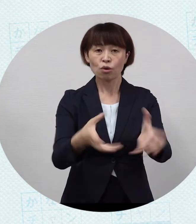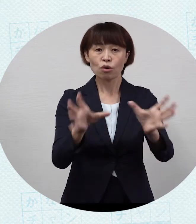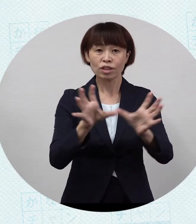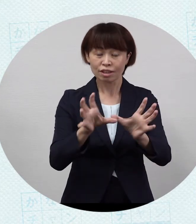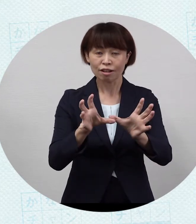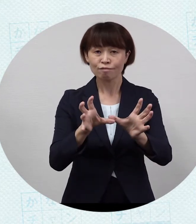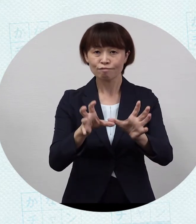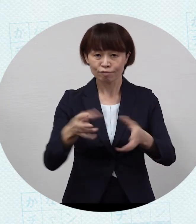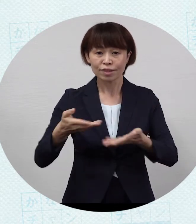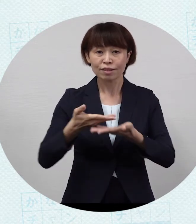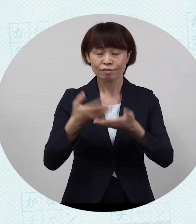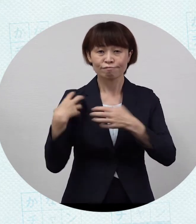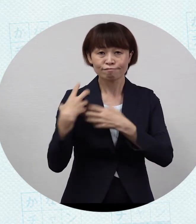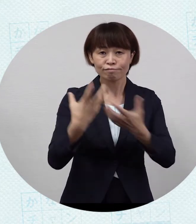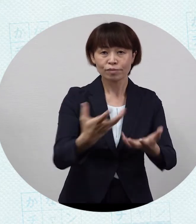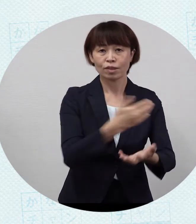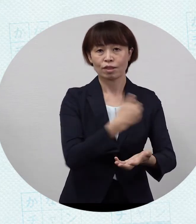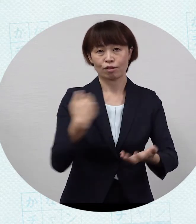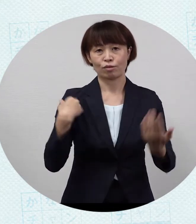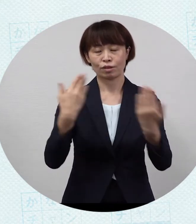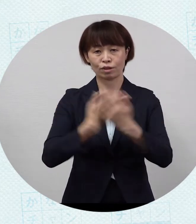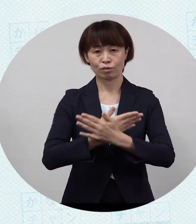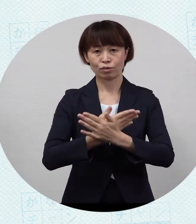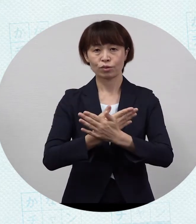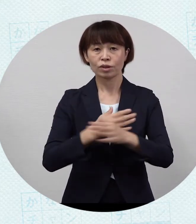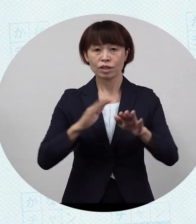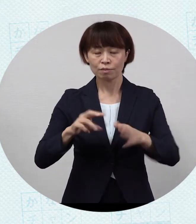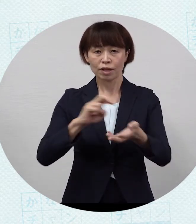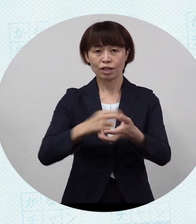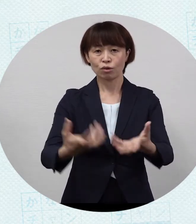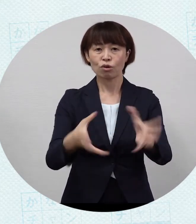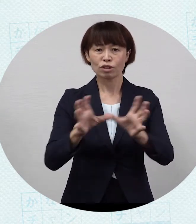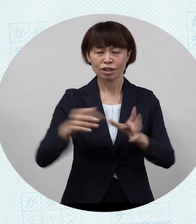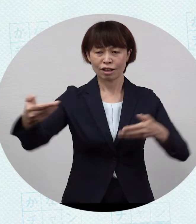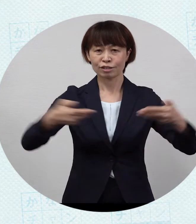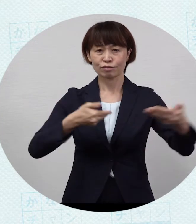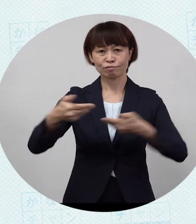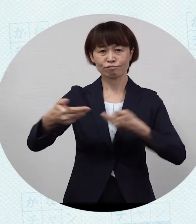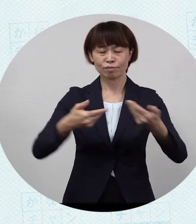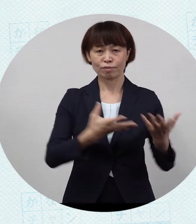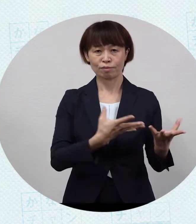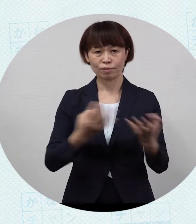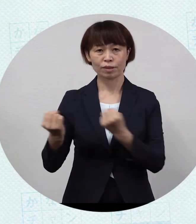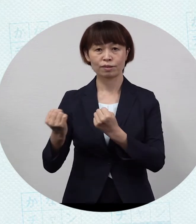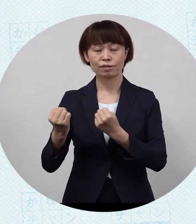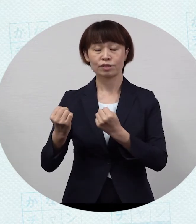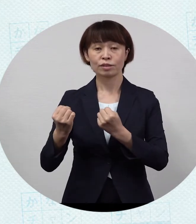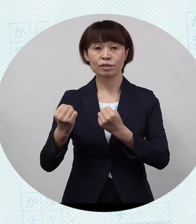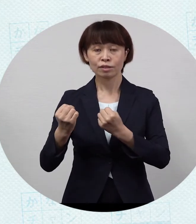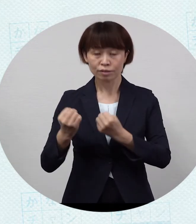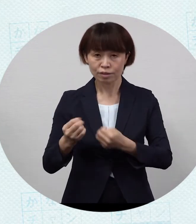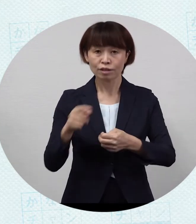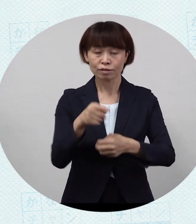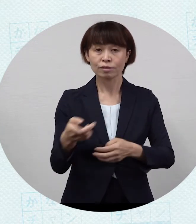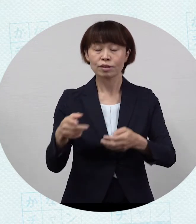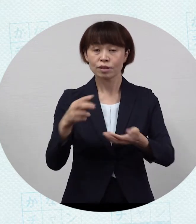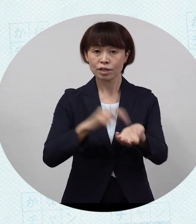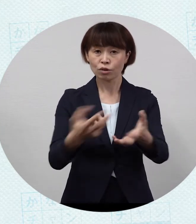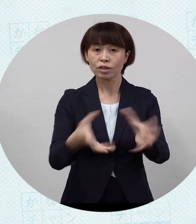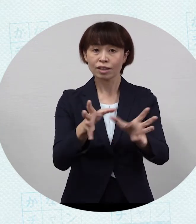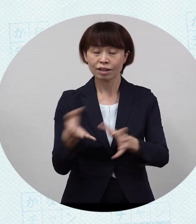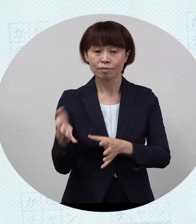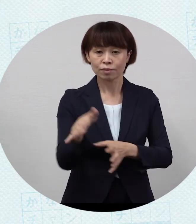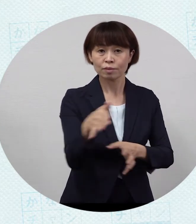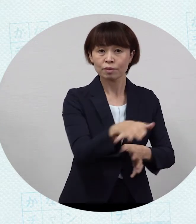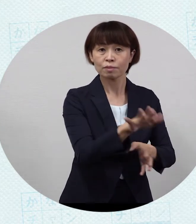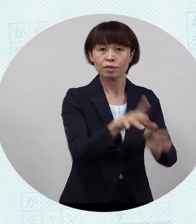らおうということなんですね、今医療機関からどんどん問い合わせ来てますけどね、でこれ医療機関持っていくと保健所の機能というものがですね